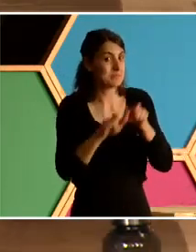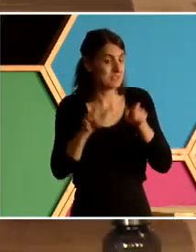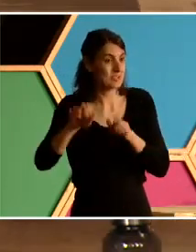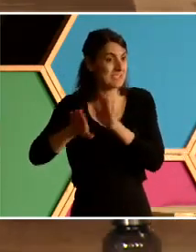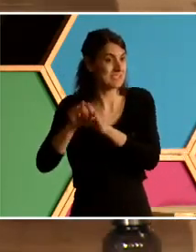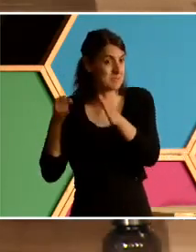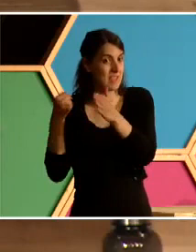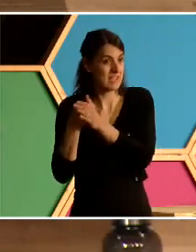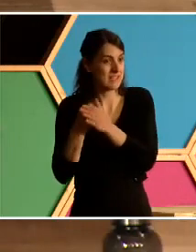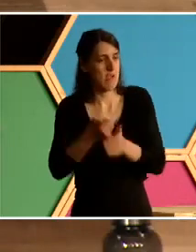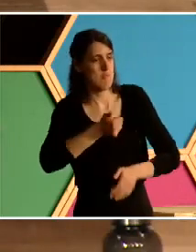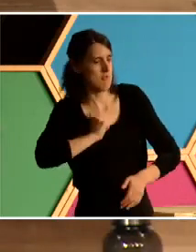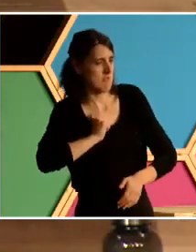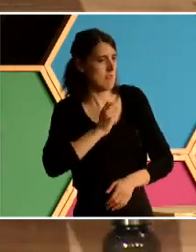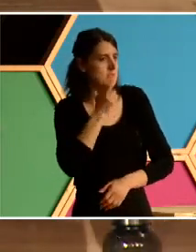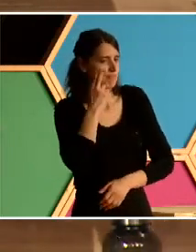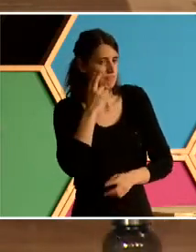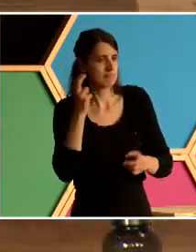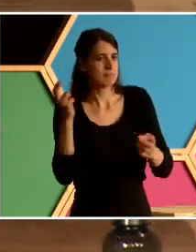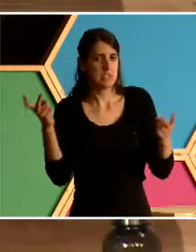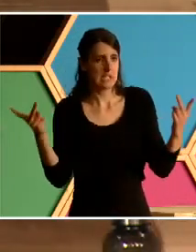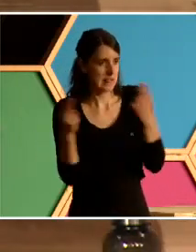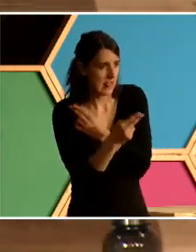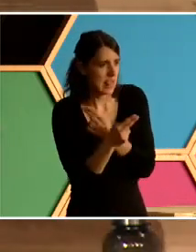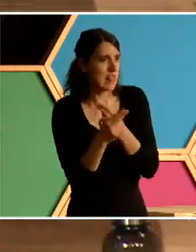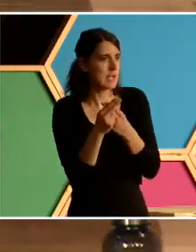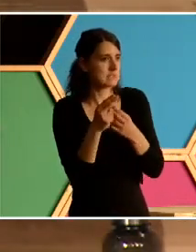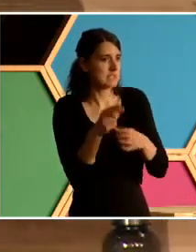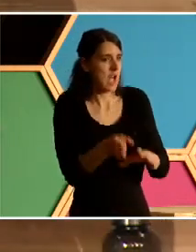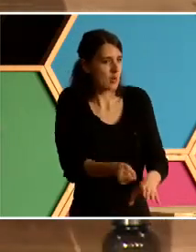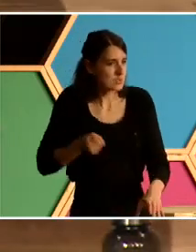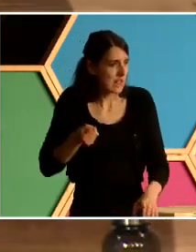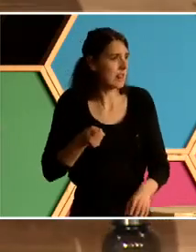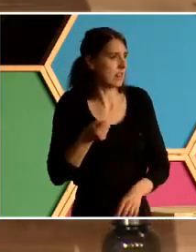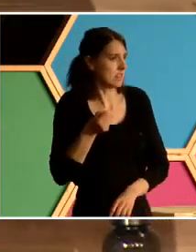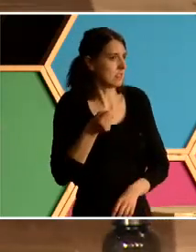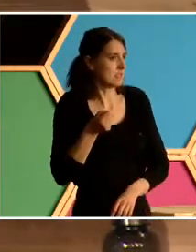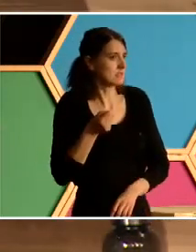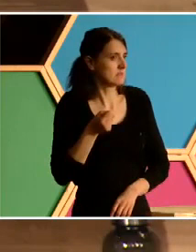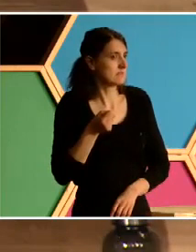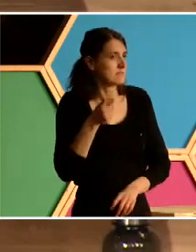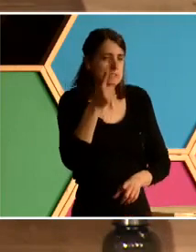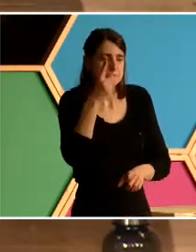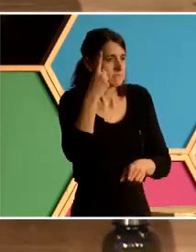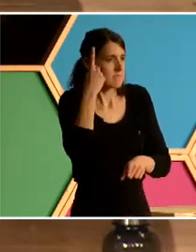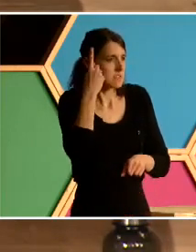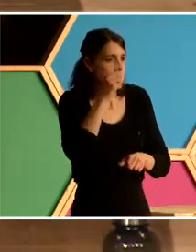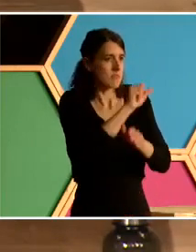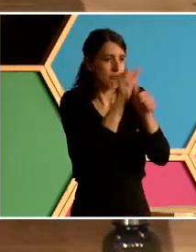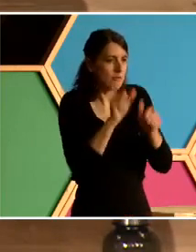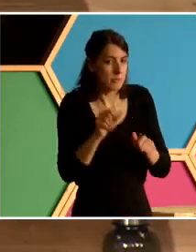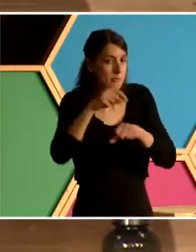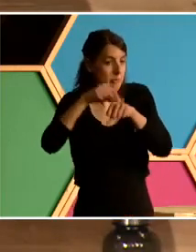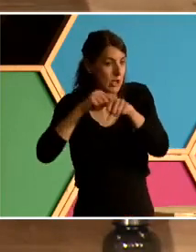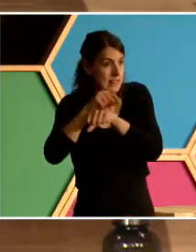impulsen polítiques de retallades, polítiques d'austeritat. És l'altra cara de la moneda. Les